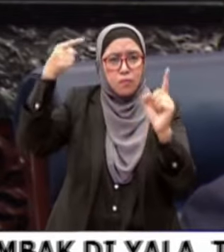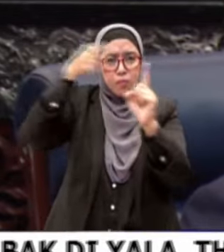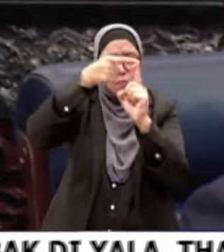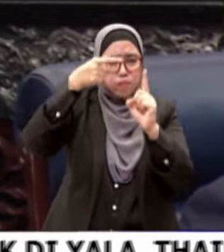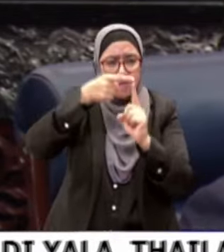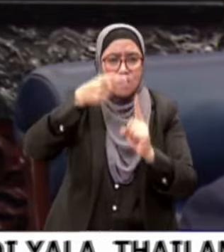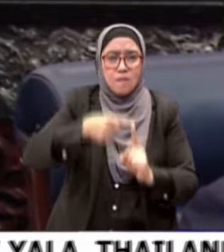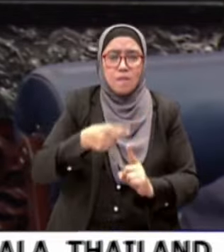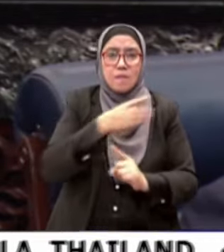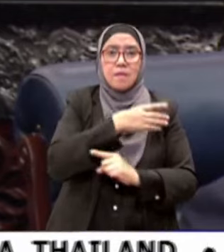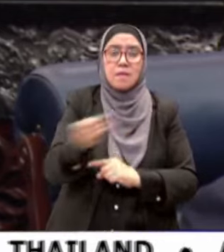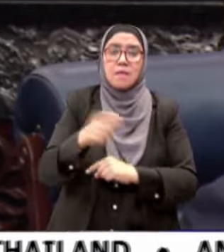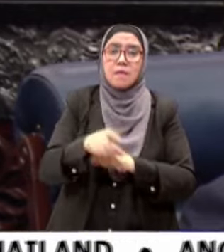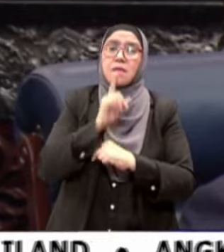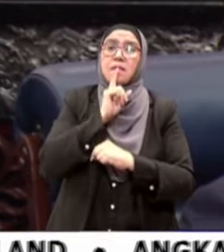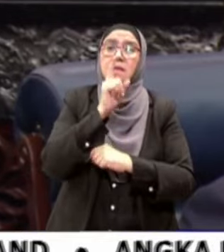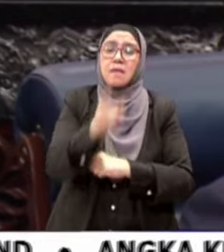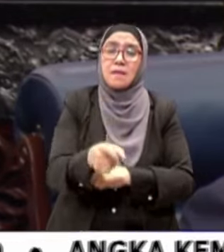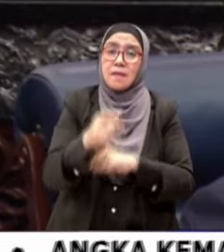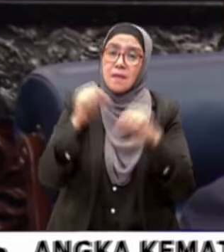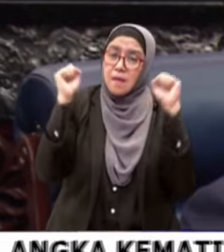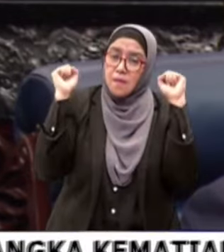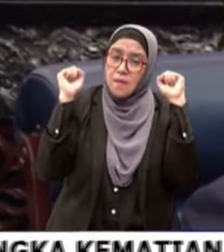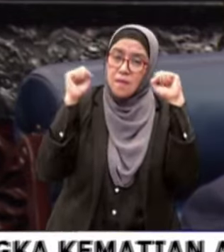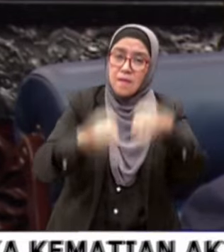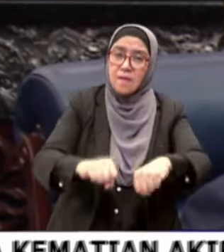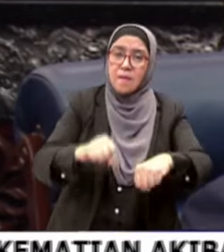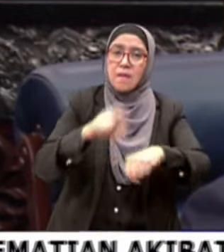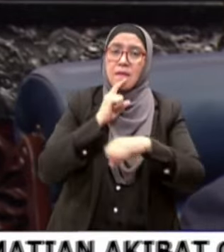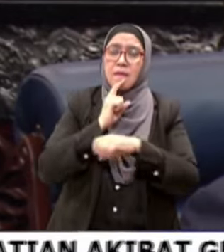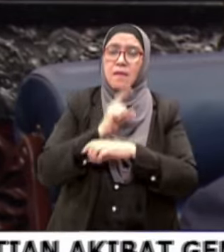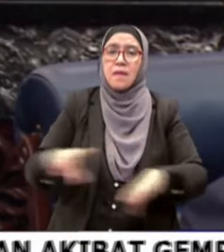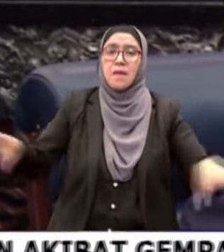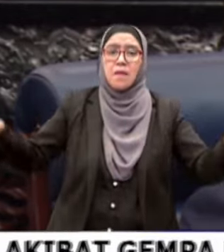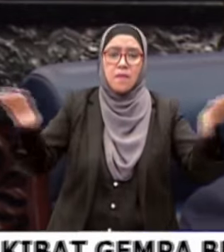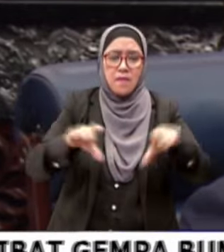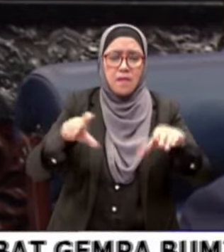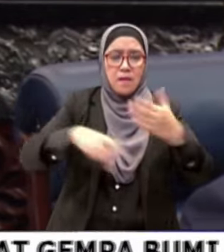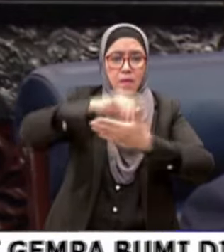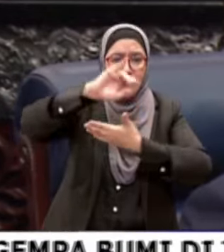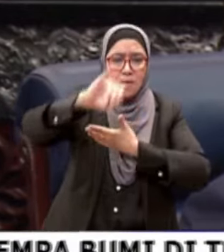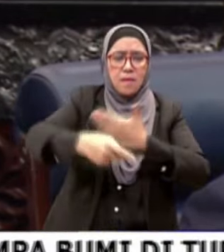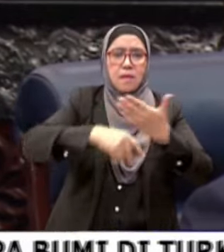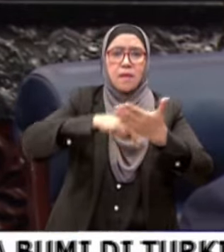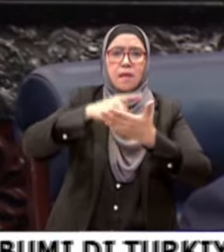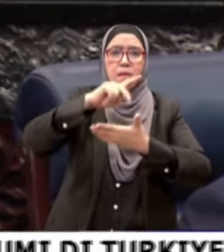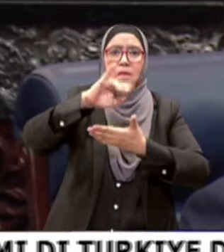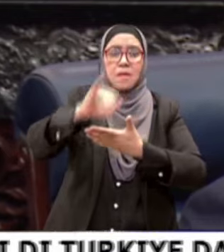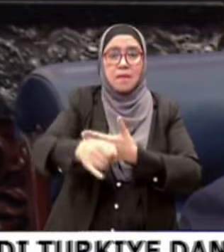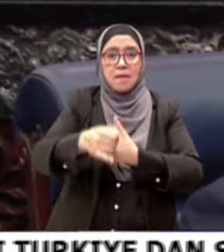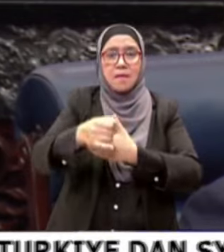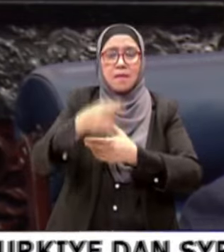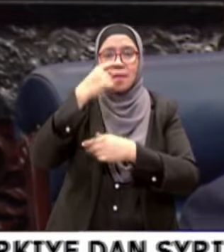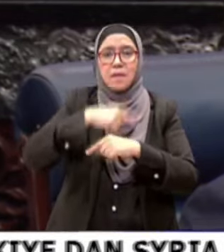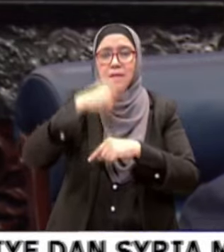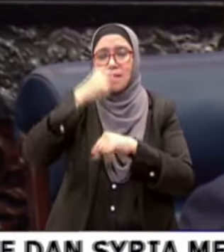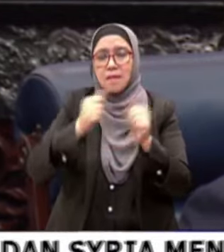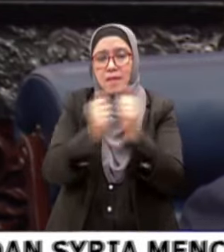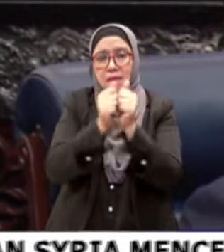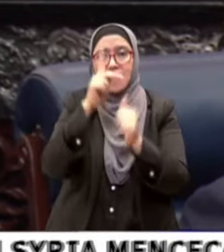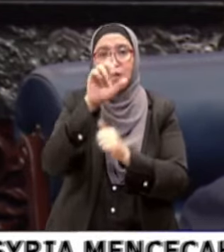juga memastikan upaya kita melaksanakan project project pada cost yang terbaik